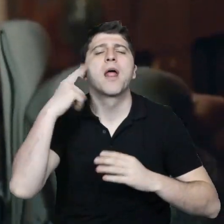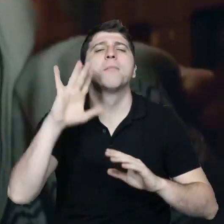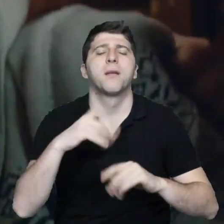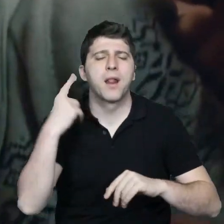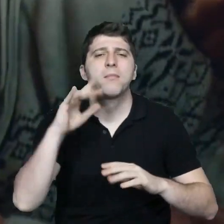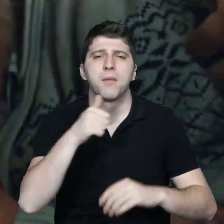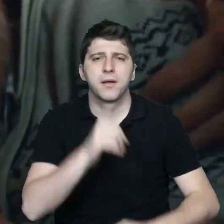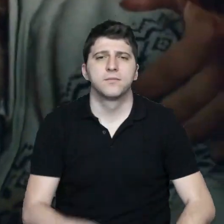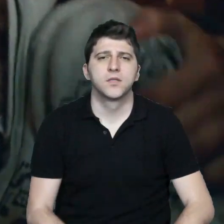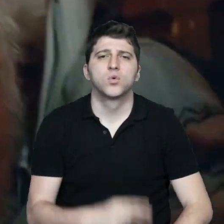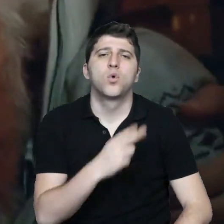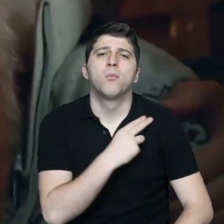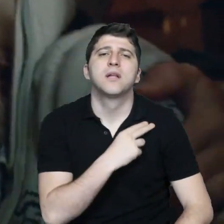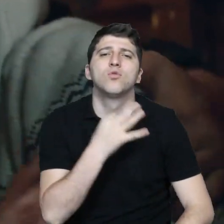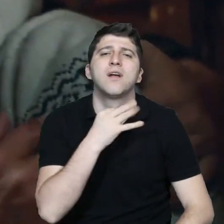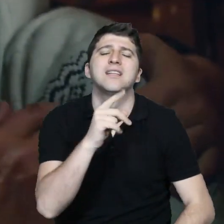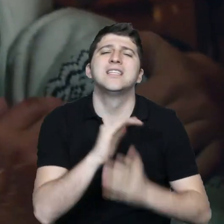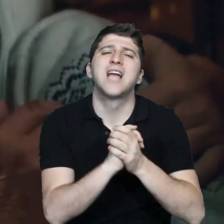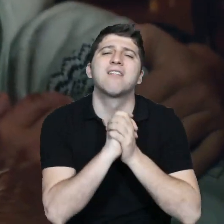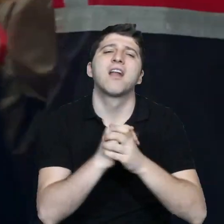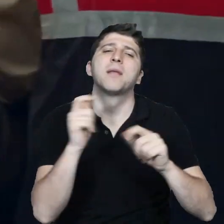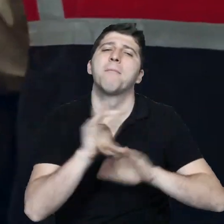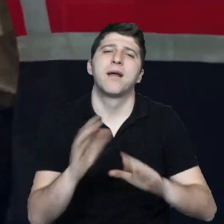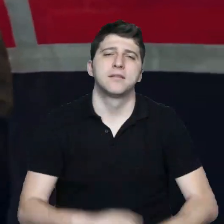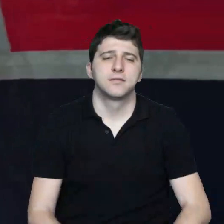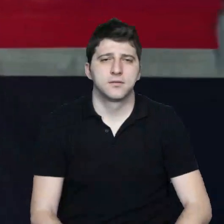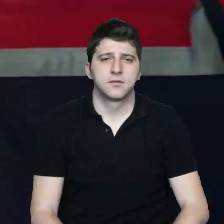baba. Komutanı yapmayın. Size yalvarırım yapmayın.